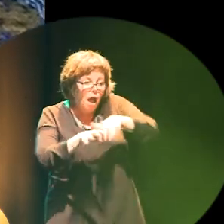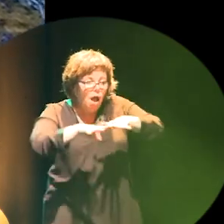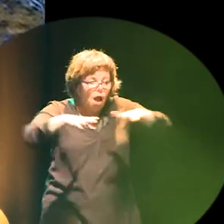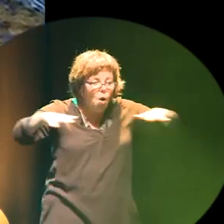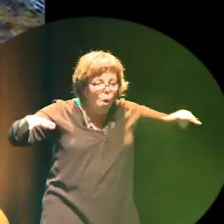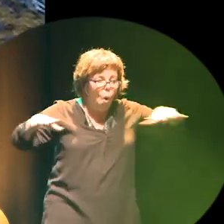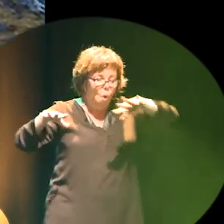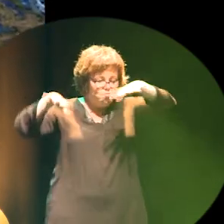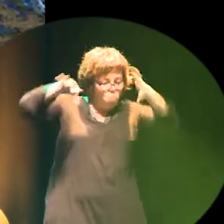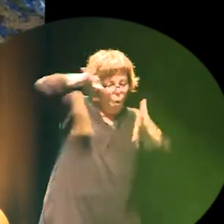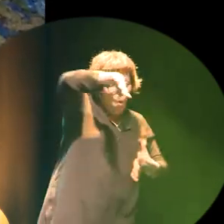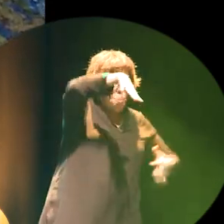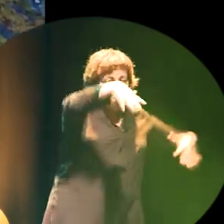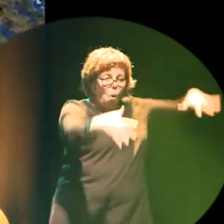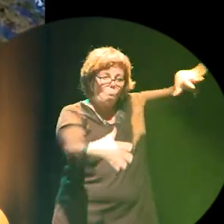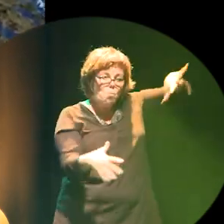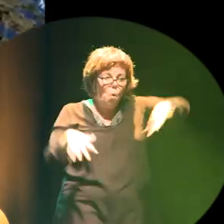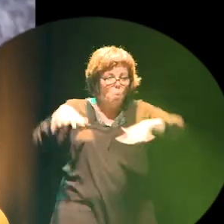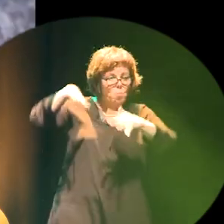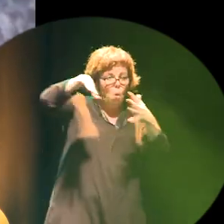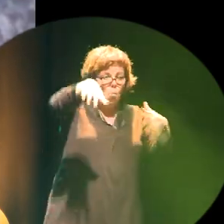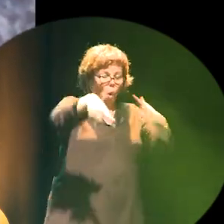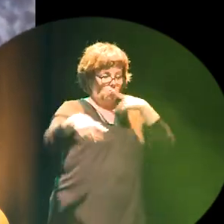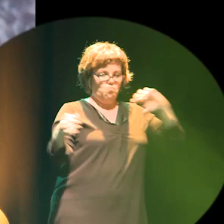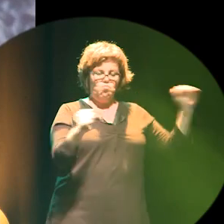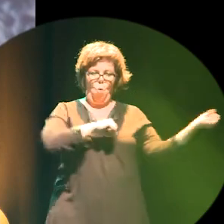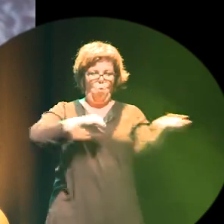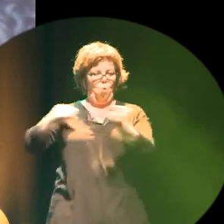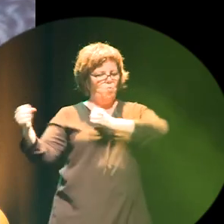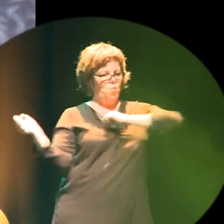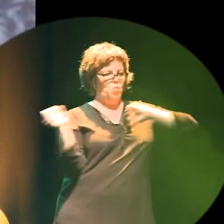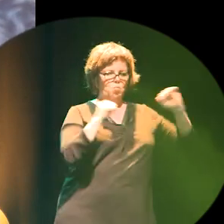convections, des traits de côte.